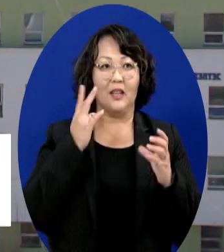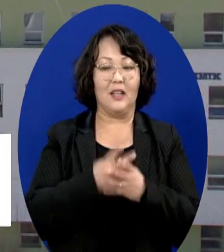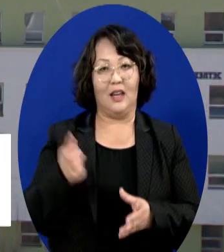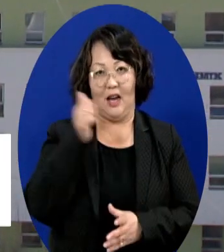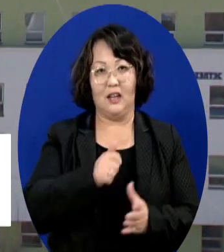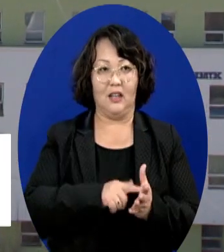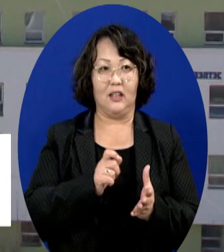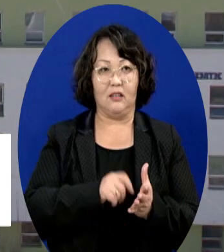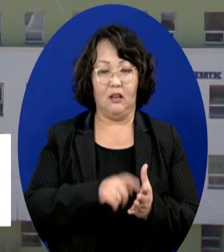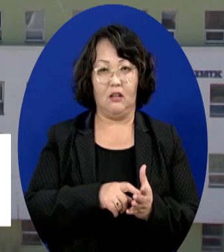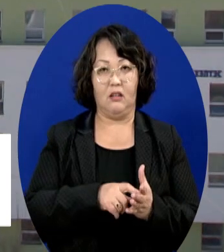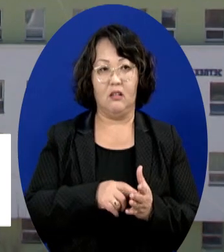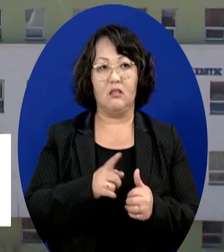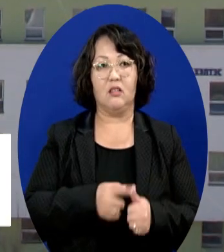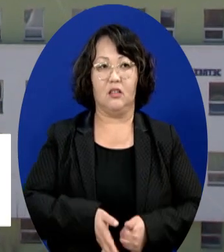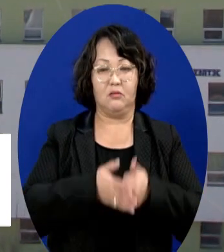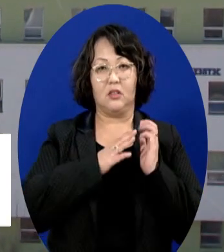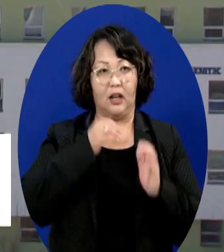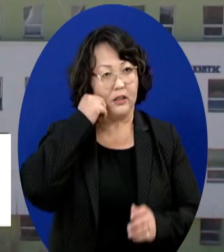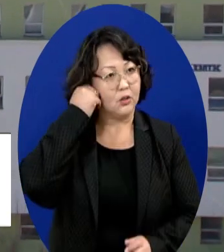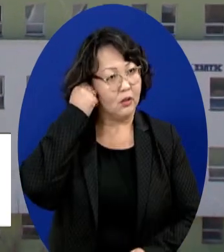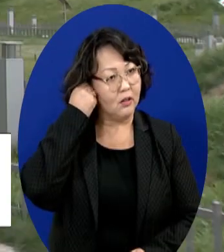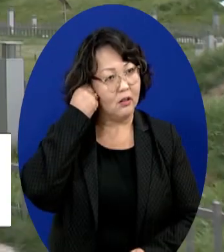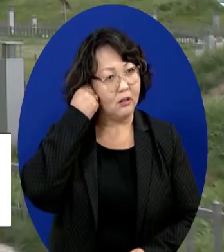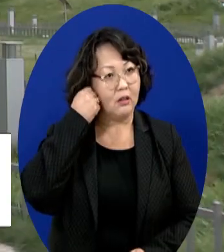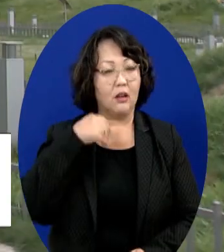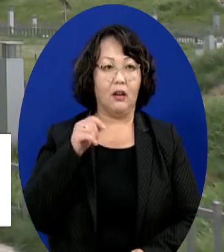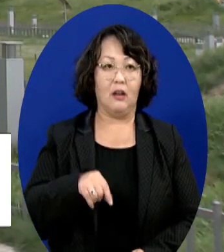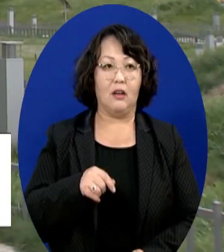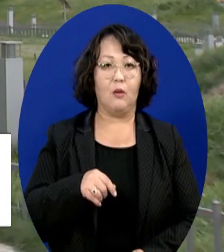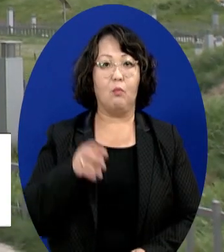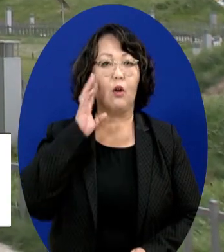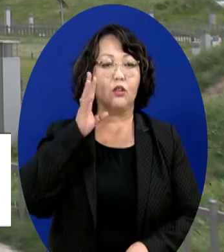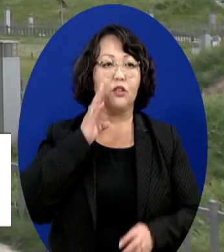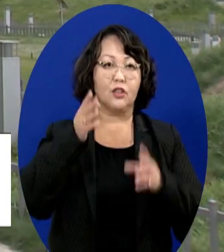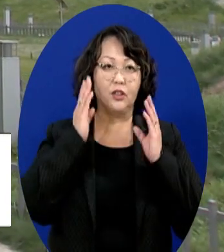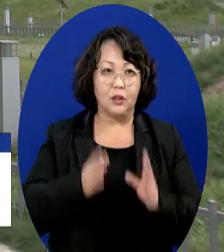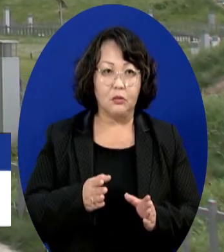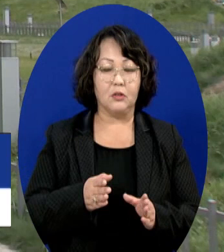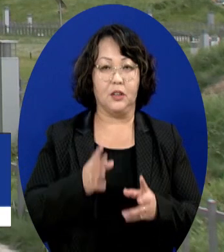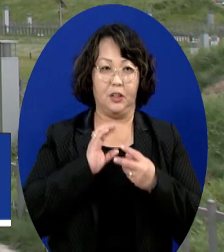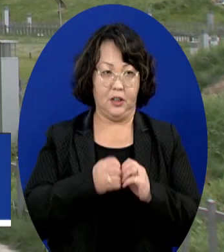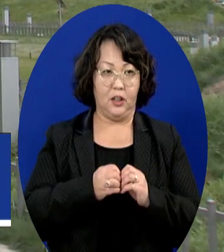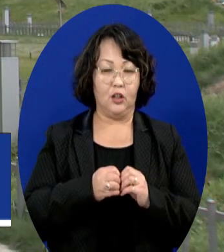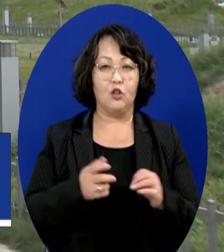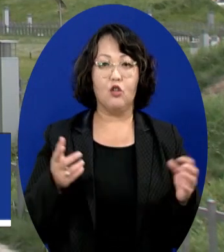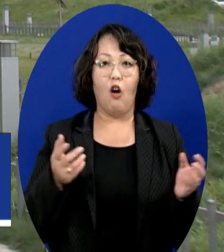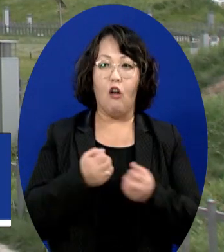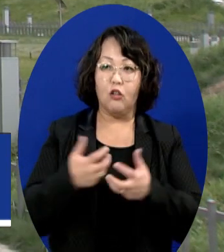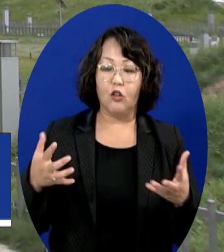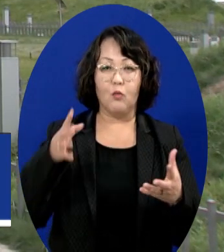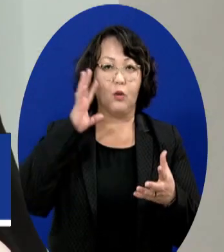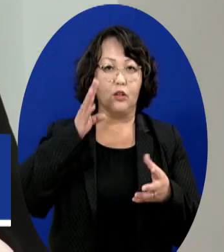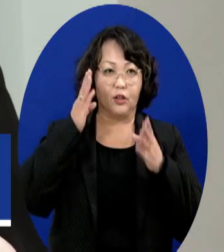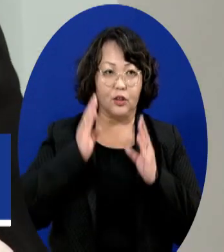биелүүлэхийн төлөө ажиллах учиртай. Бас нийслэлийн иргэдийн төлөөлөгчдийн хурал эв нэгдлийг хангах шаардлагатай гэсэн байр сууриас нэр дэвшигч хандаж